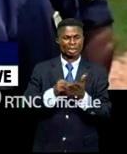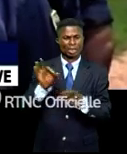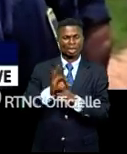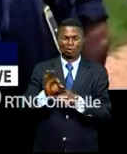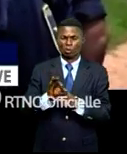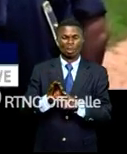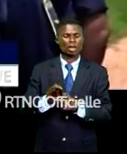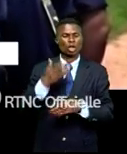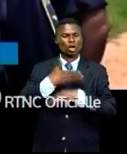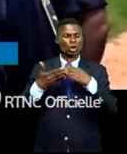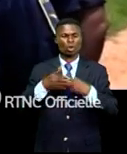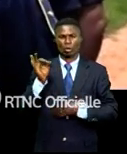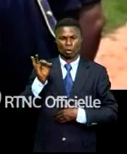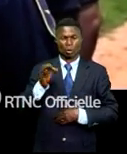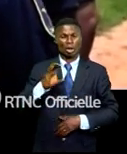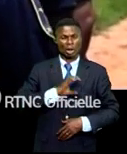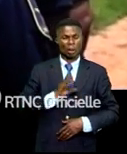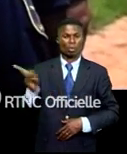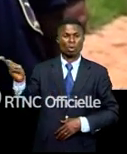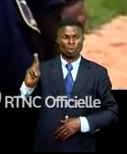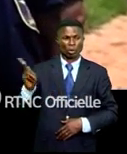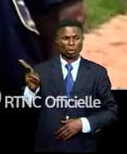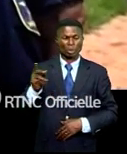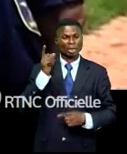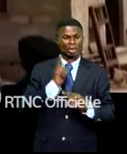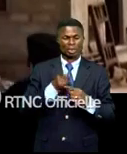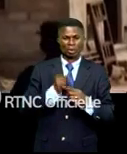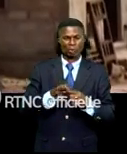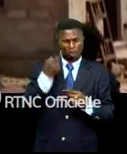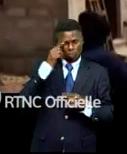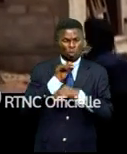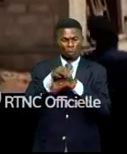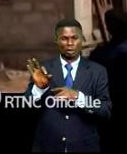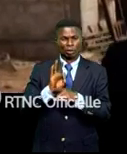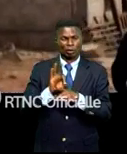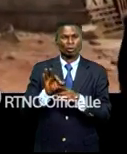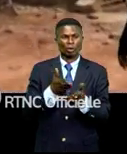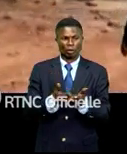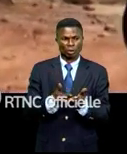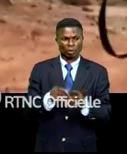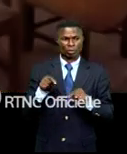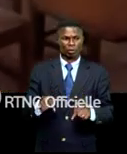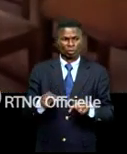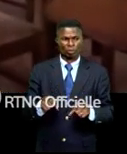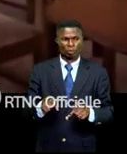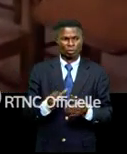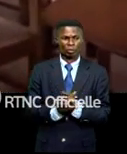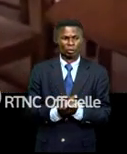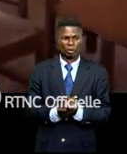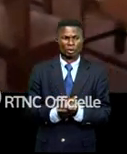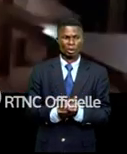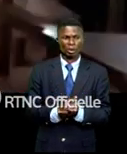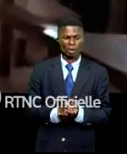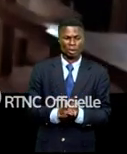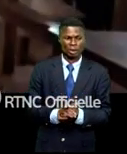formation. C'est-à-dire que le policier kassaïen a eu trop de difficultés pour être formé. Il a fallu qu'il soit à Kinshasa,